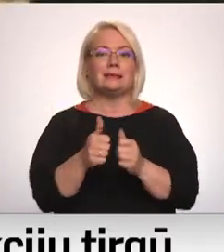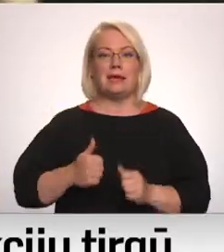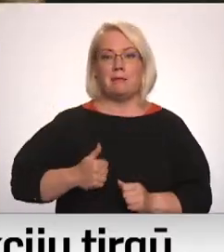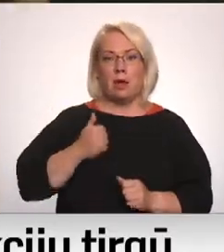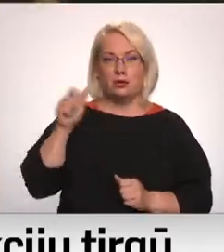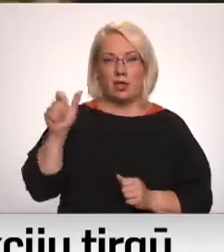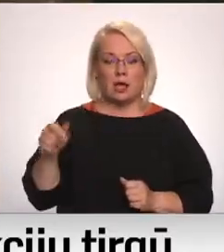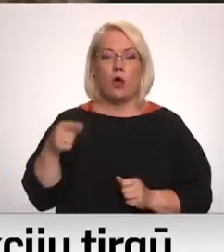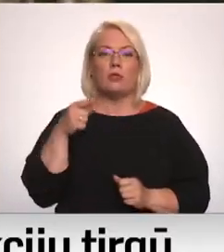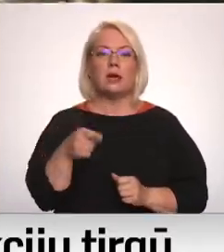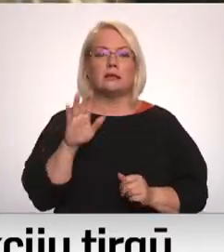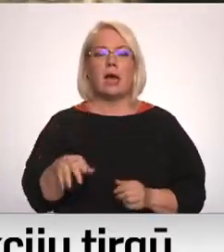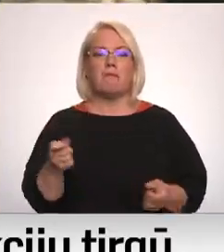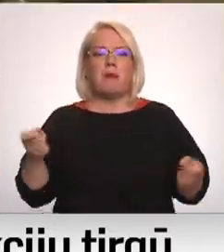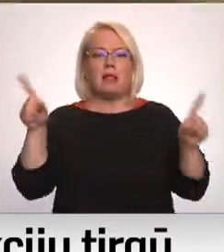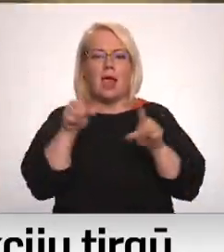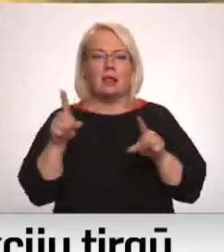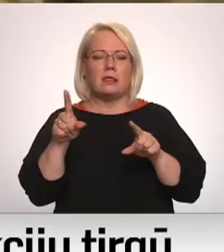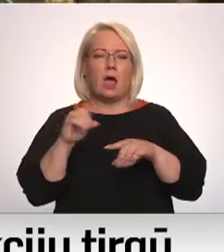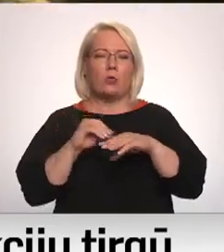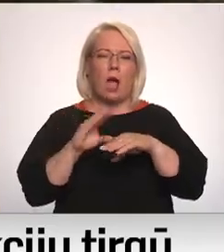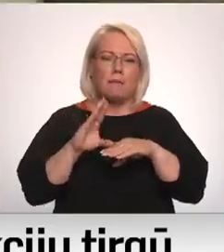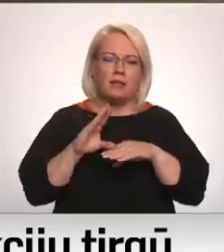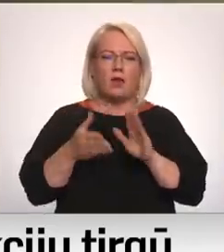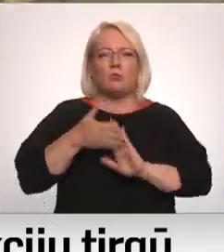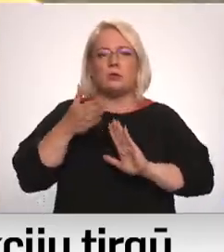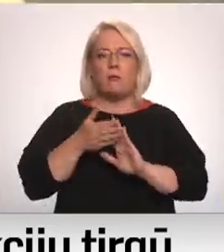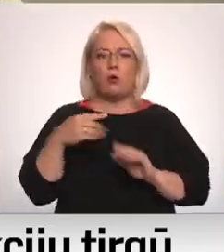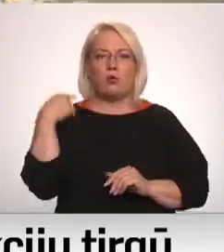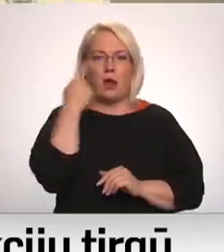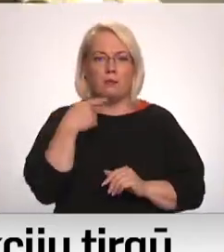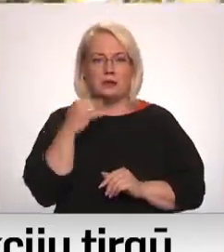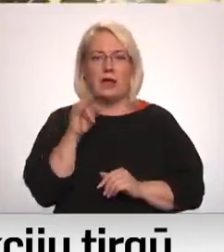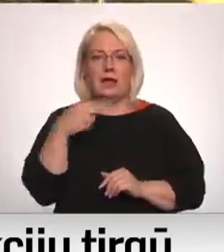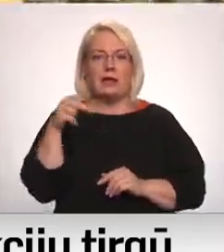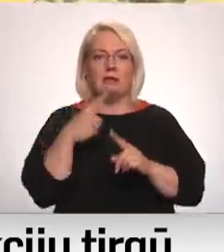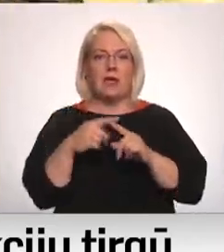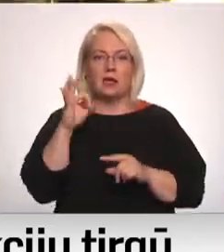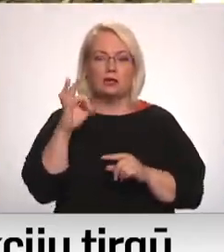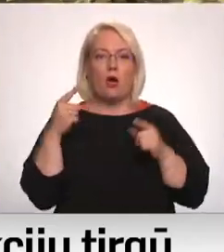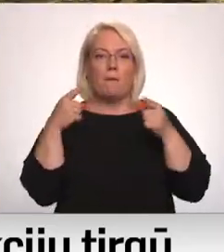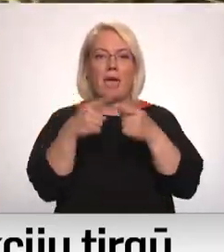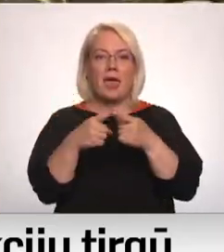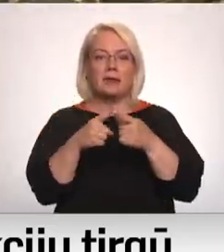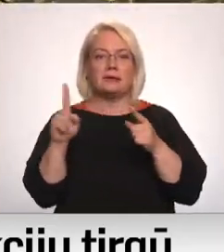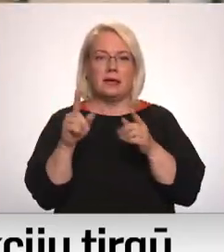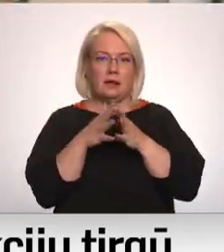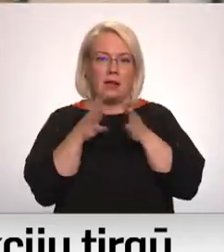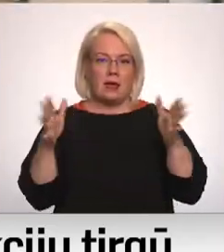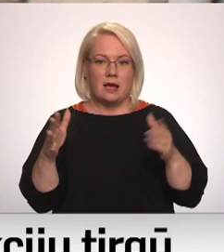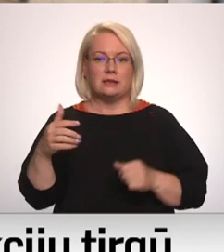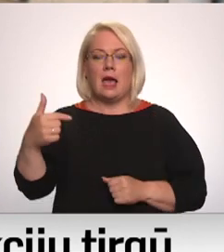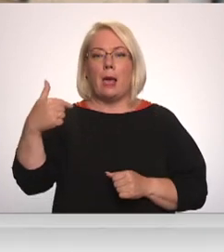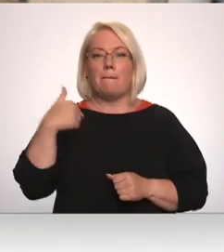iet biržā, lai palielinātu kapitālu vai uzlabotu reputāciju. Indekso mērķis ir lielāks. Mēs ejam šo IPO ceļu,